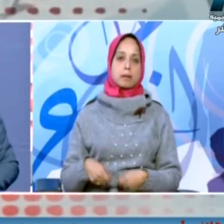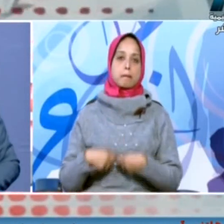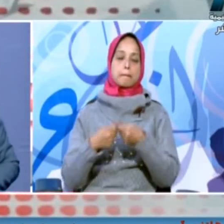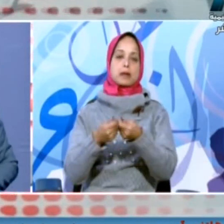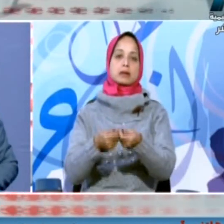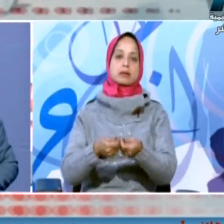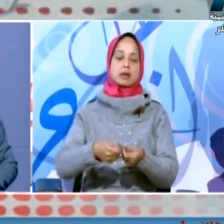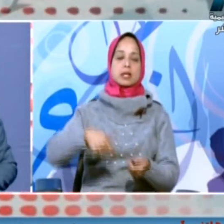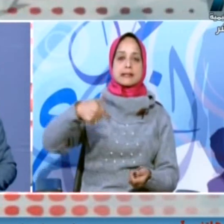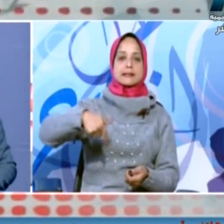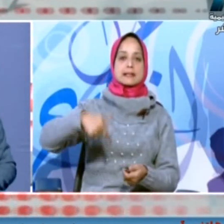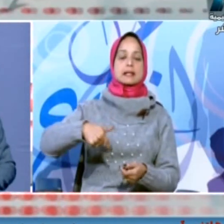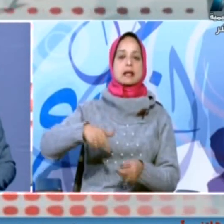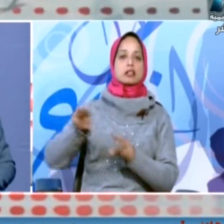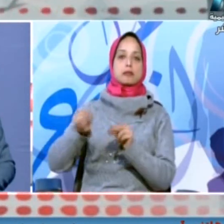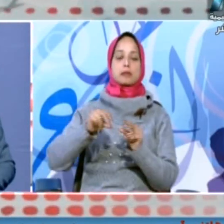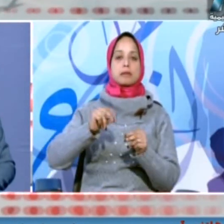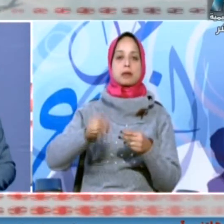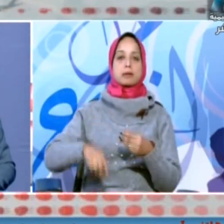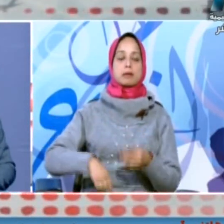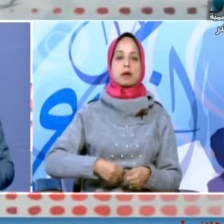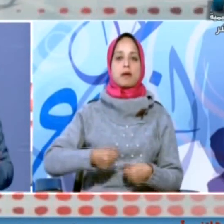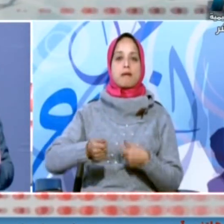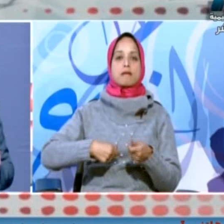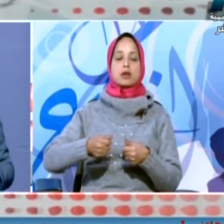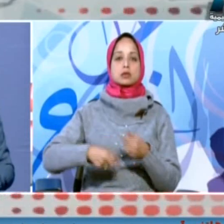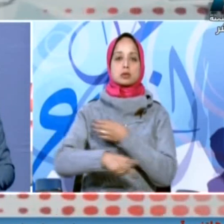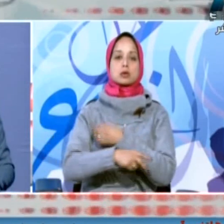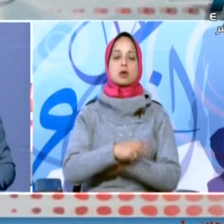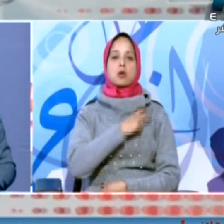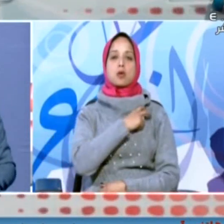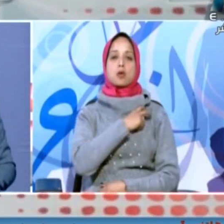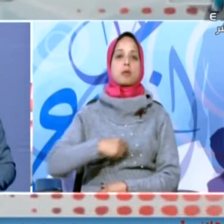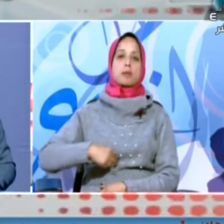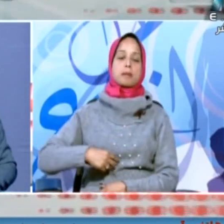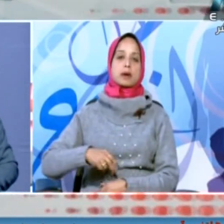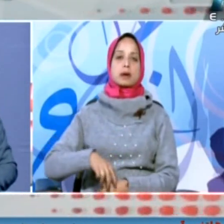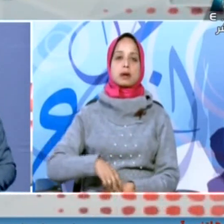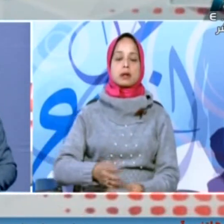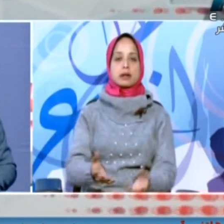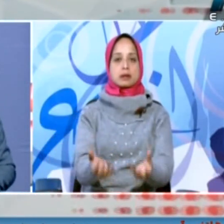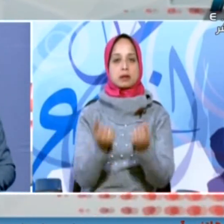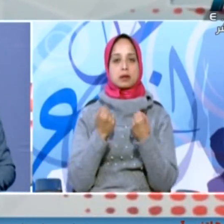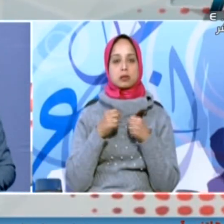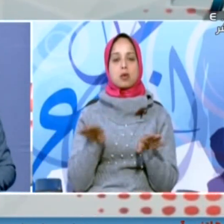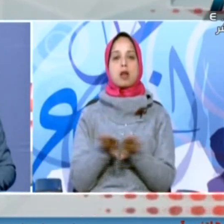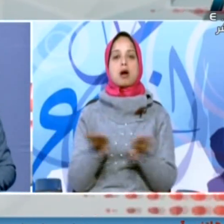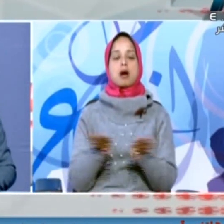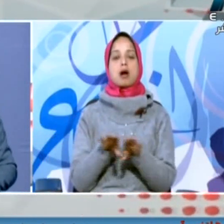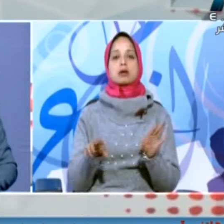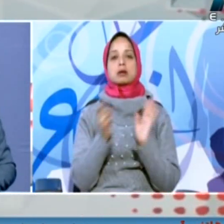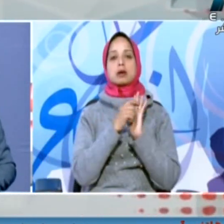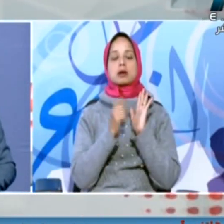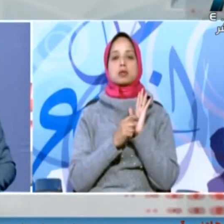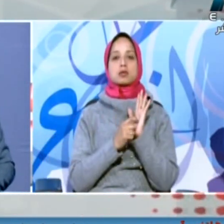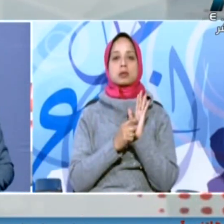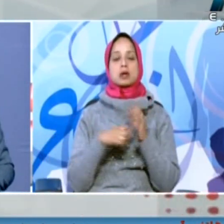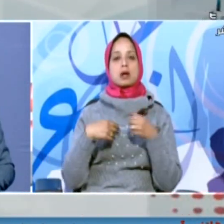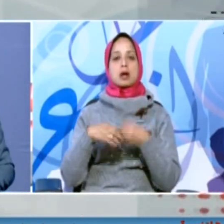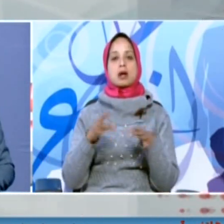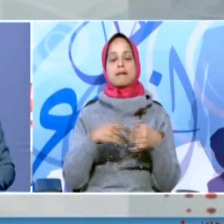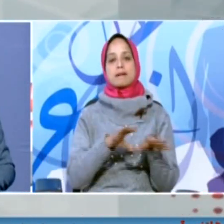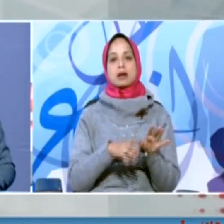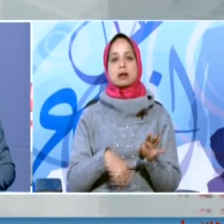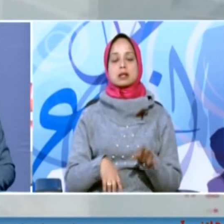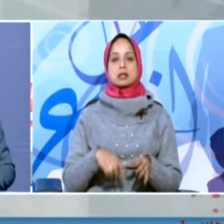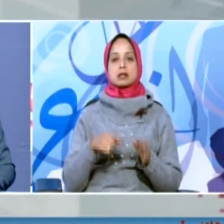الضريبه المقرره على الارض مره واحده مقدما، مقابل ذلك لهم حق ملكيه قانونيه والاعفاء بعد 6 سنوات من نص